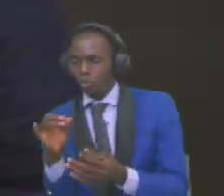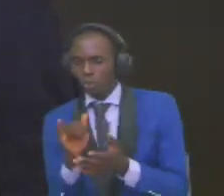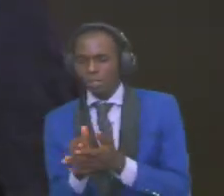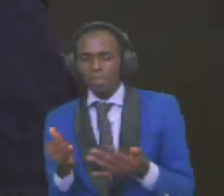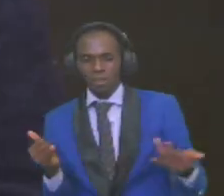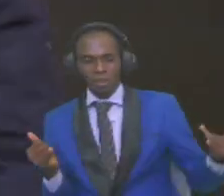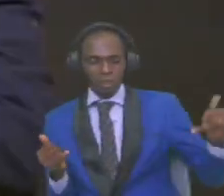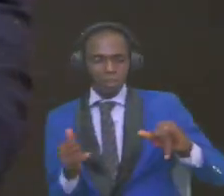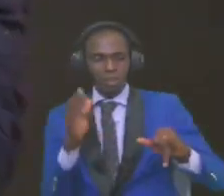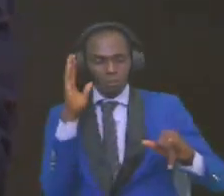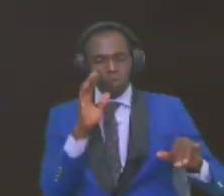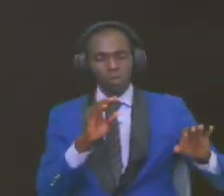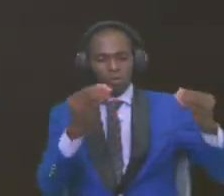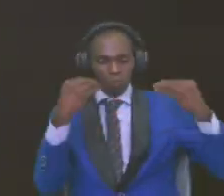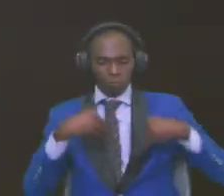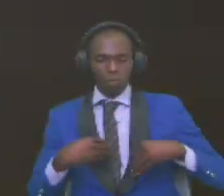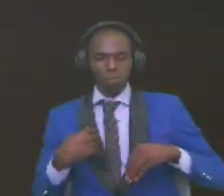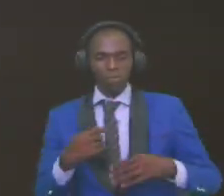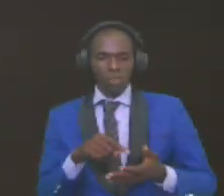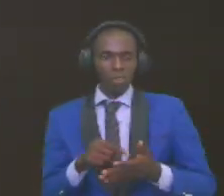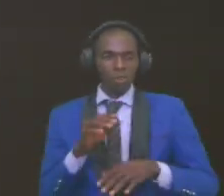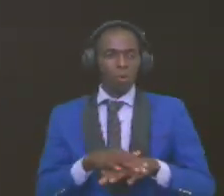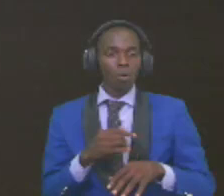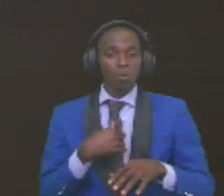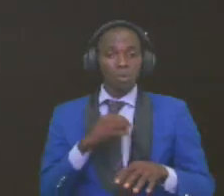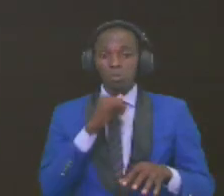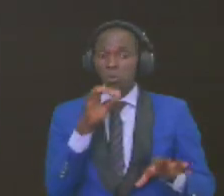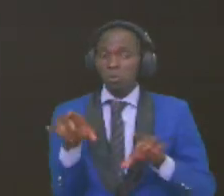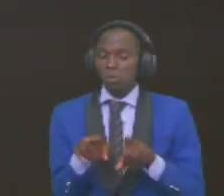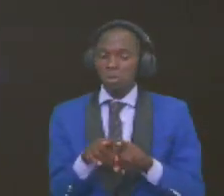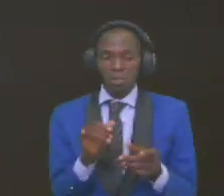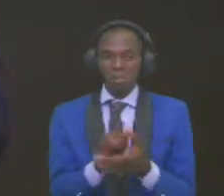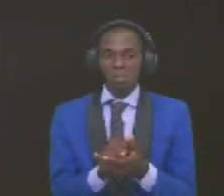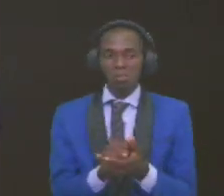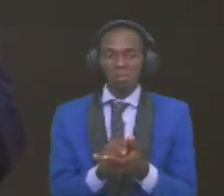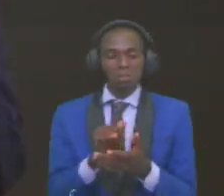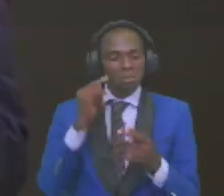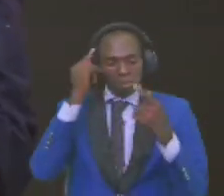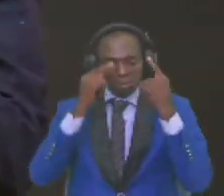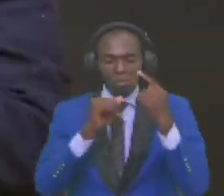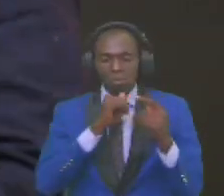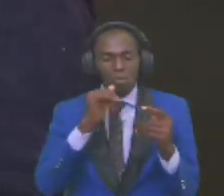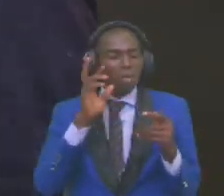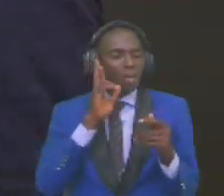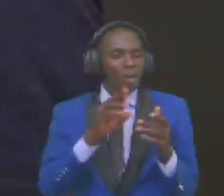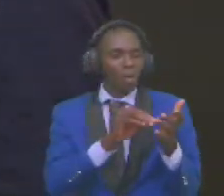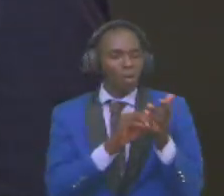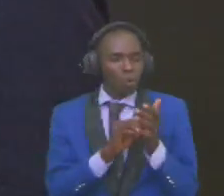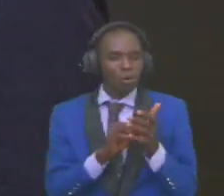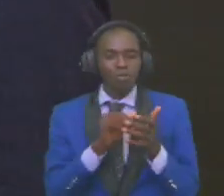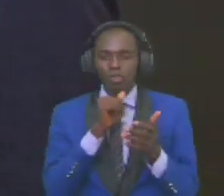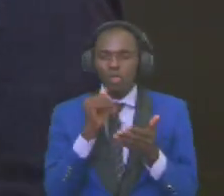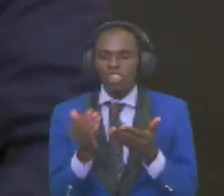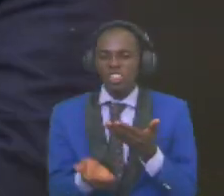afin qu'ils aient des vestes ceci pour moi il ne fait pas cela il ne cherche pas son intérêt